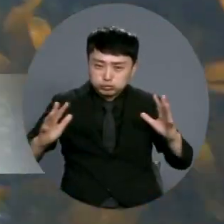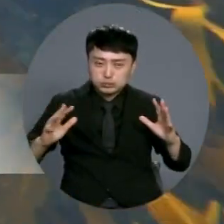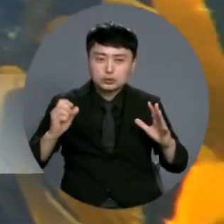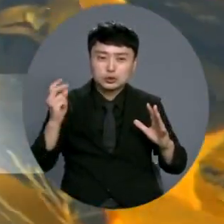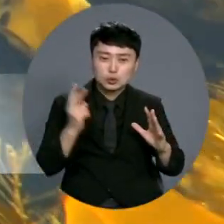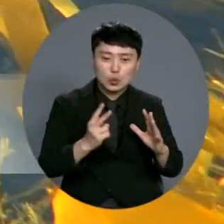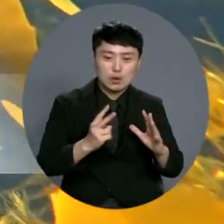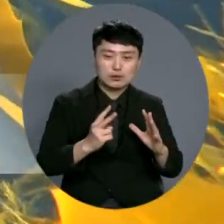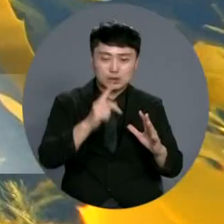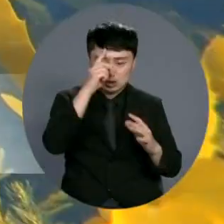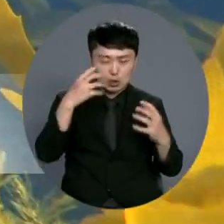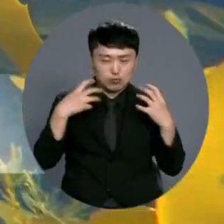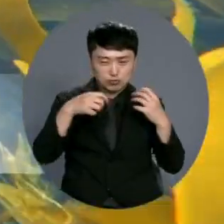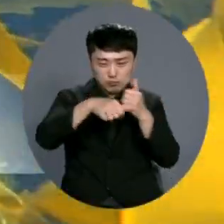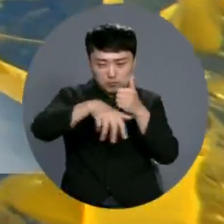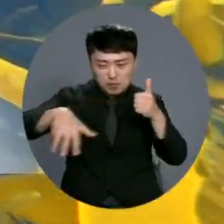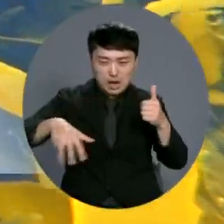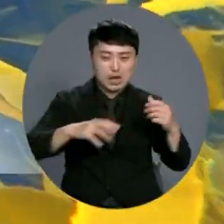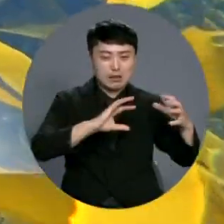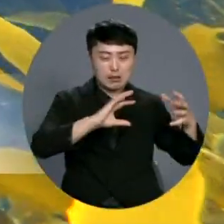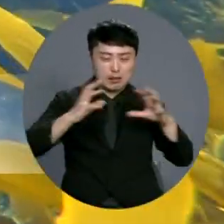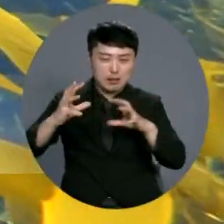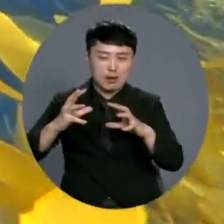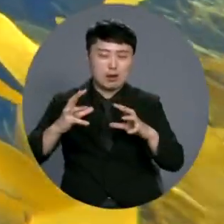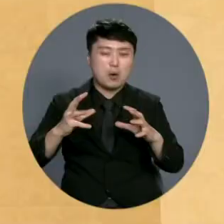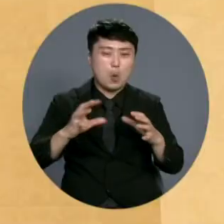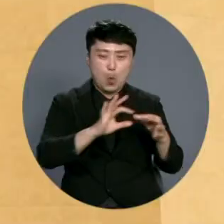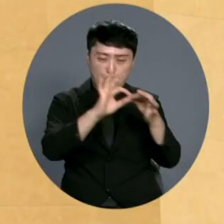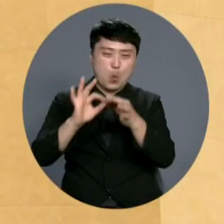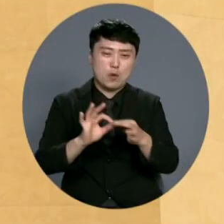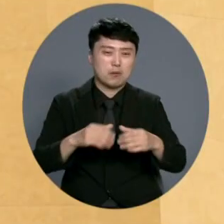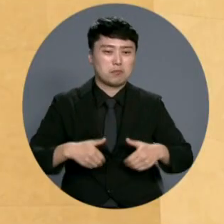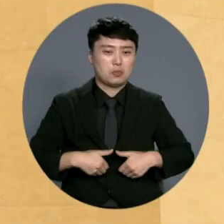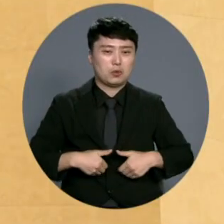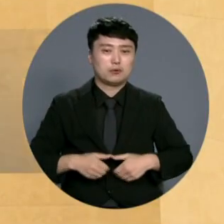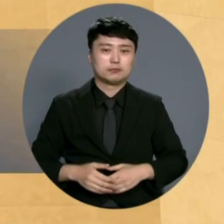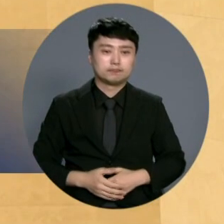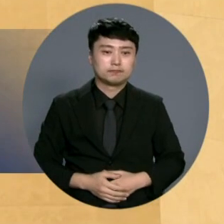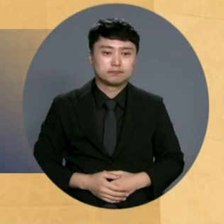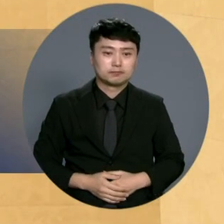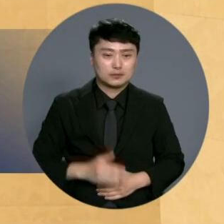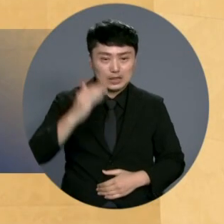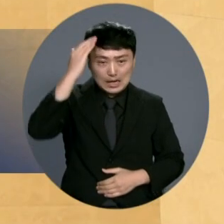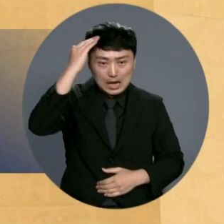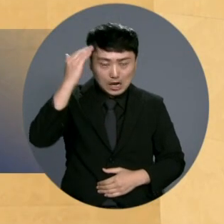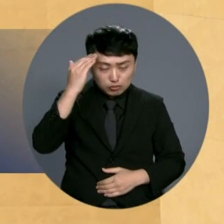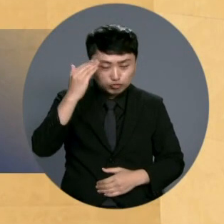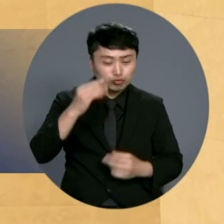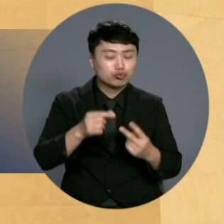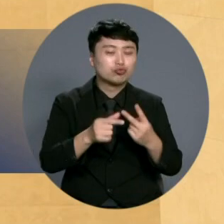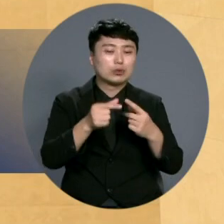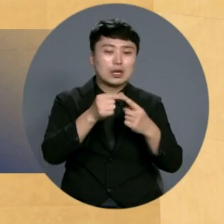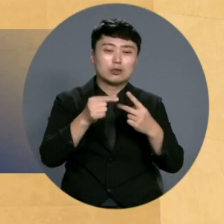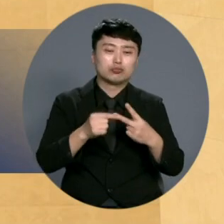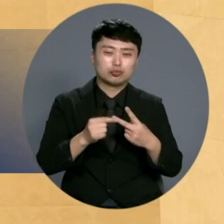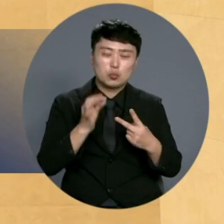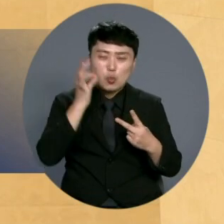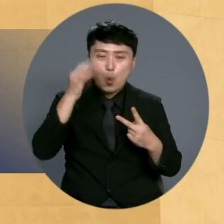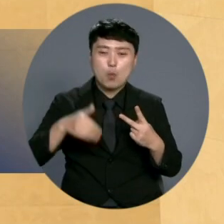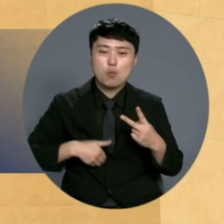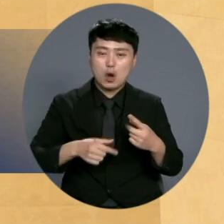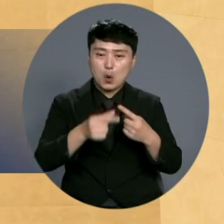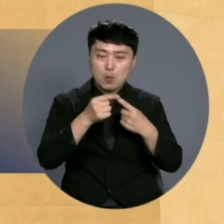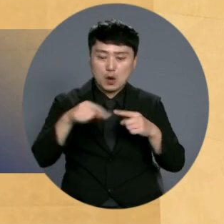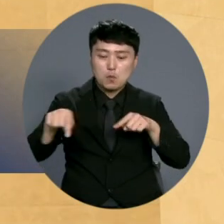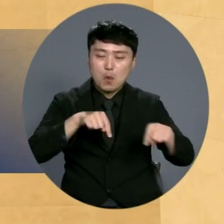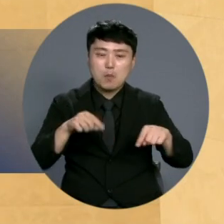각 부처 및 국가 간 공조도 끌어내야 합니다. I believe Korea should make a definite push in leading the